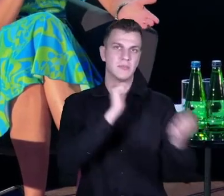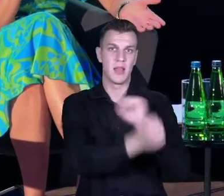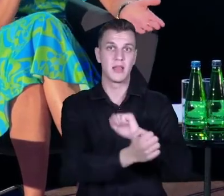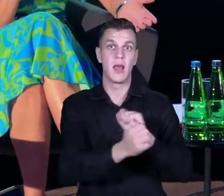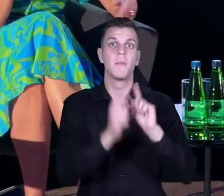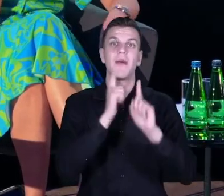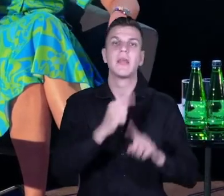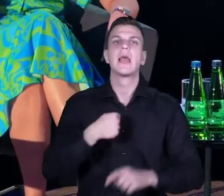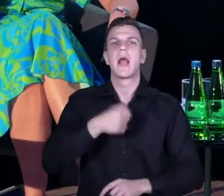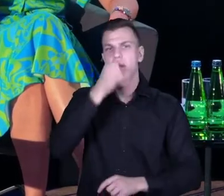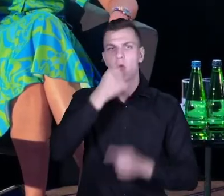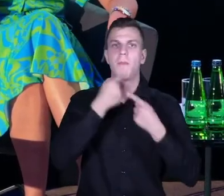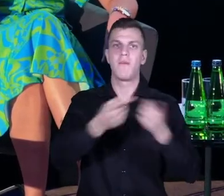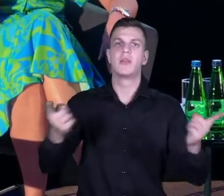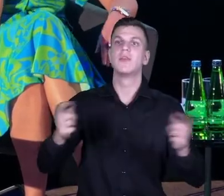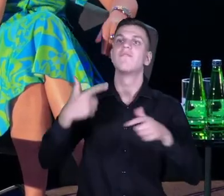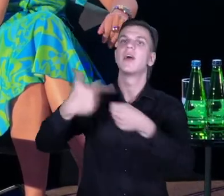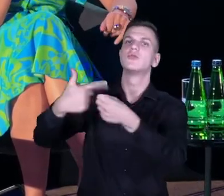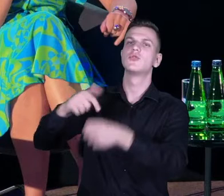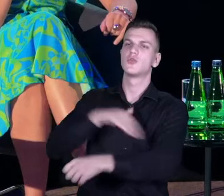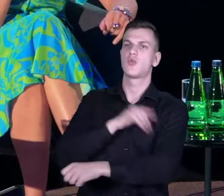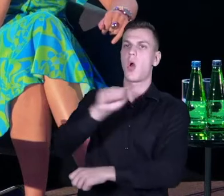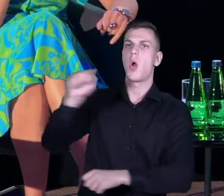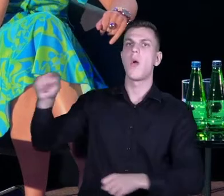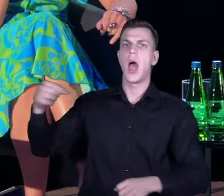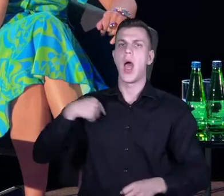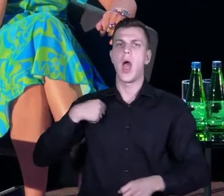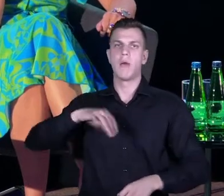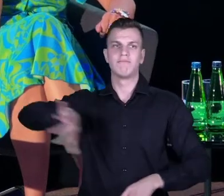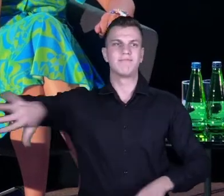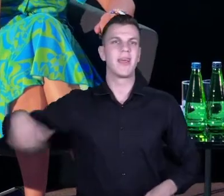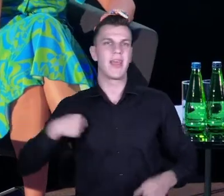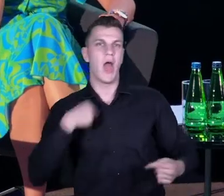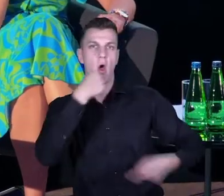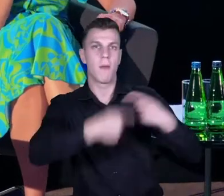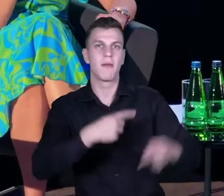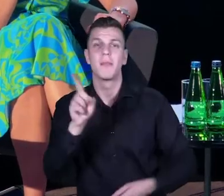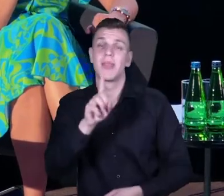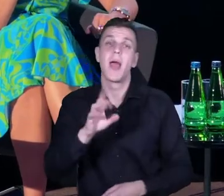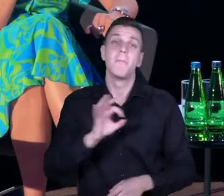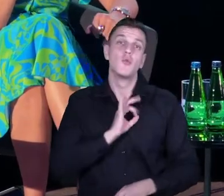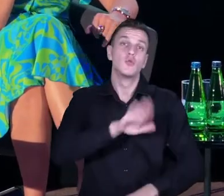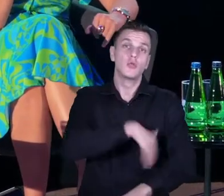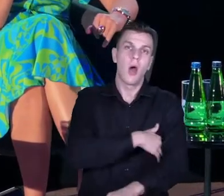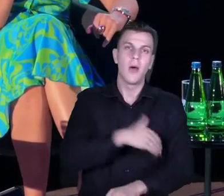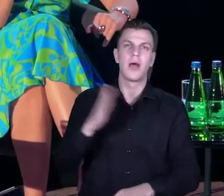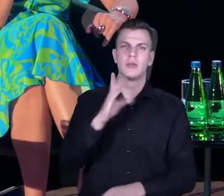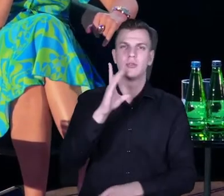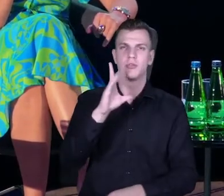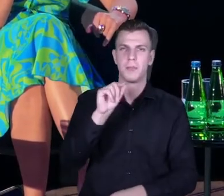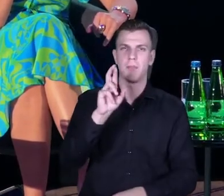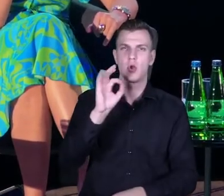mówić za wszystkich nauczycieli z 20 szkół projektowych, ale mogę powiedzieć o moich też szprotawskich koleżankach z jedynki,